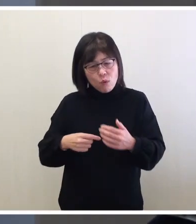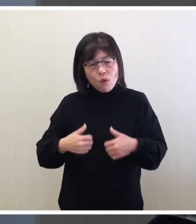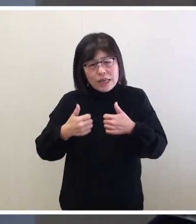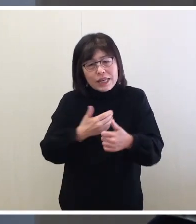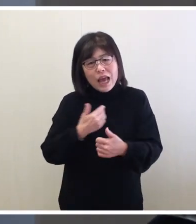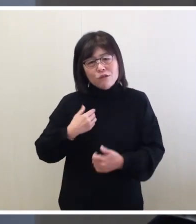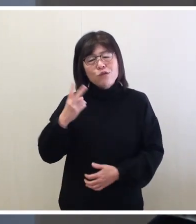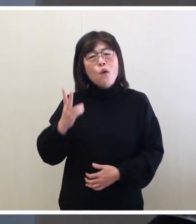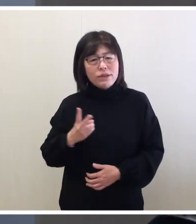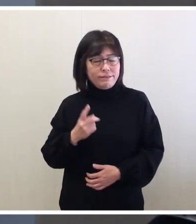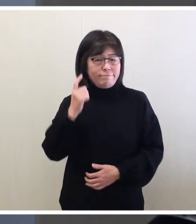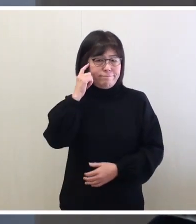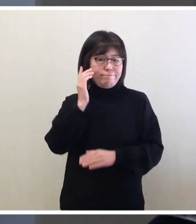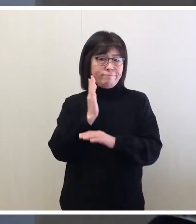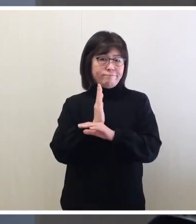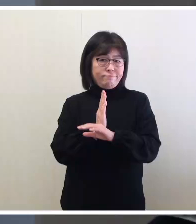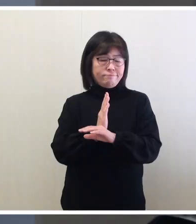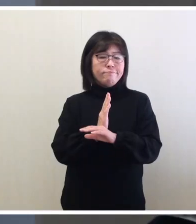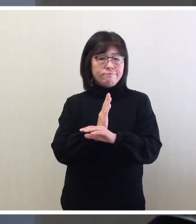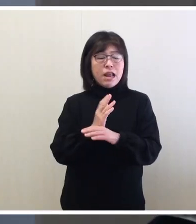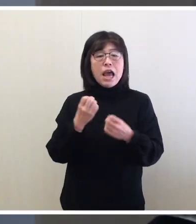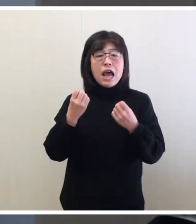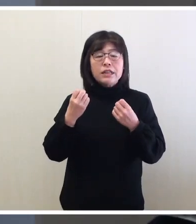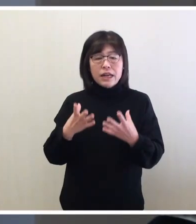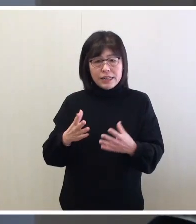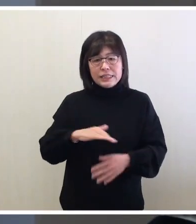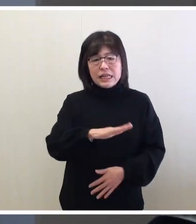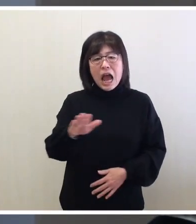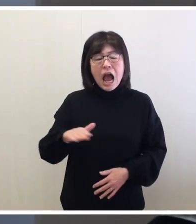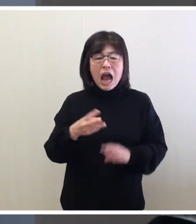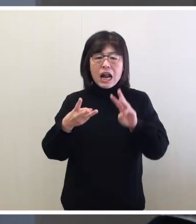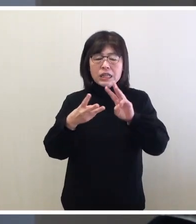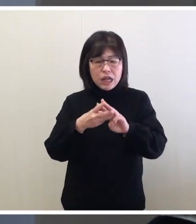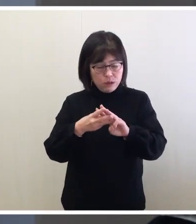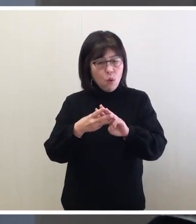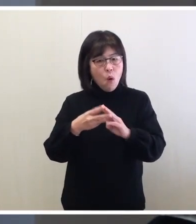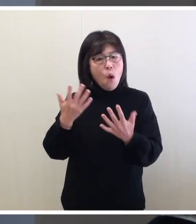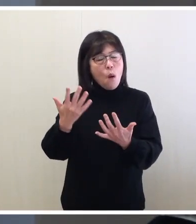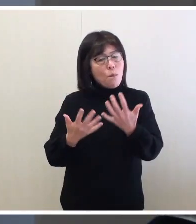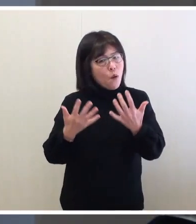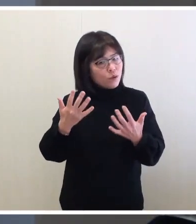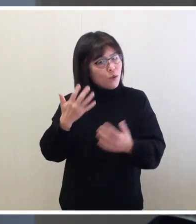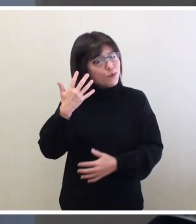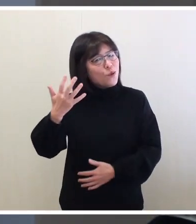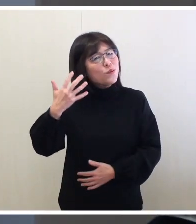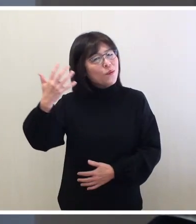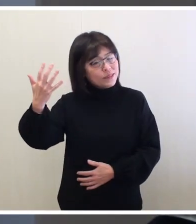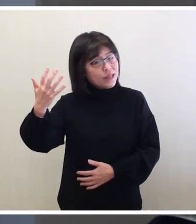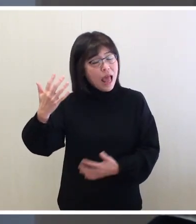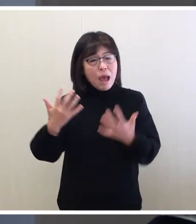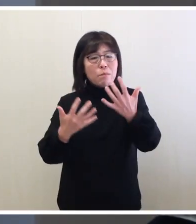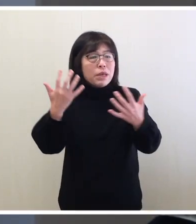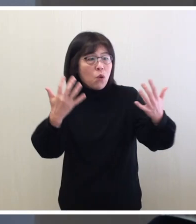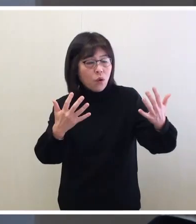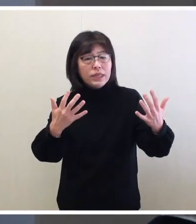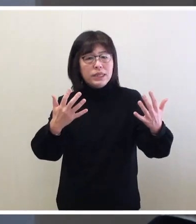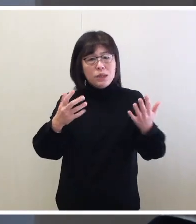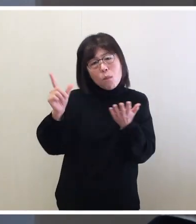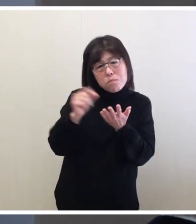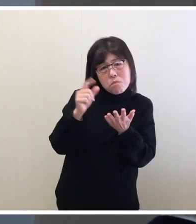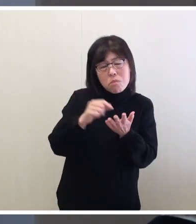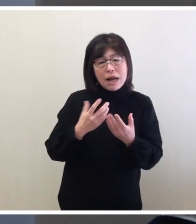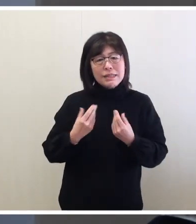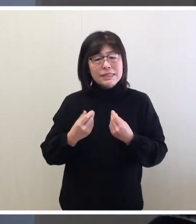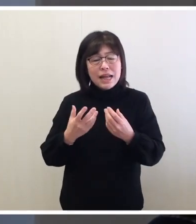ように考えていきます。新たな原田の森を創造し、緑豊かな資源を生かし